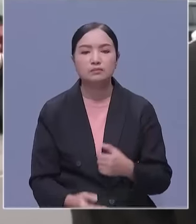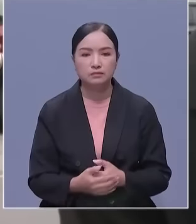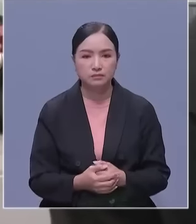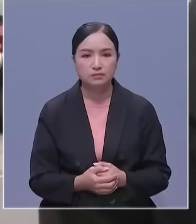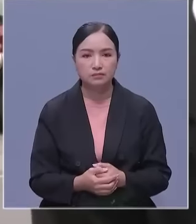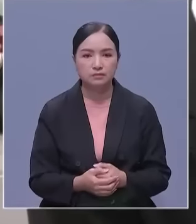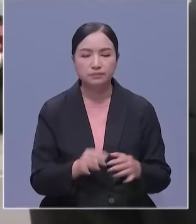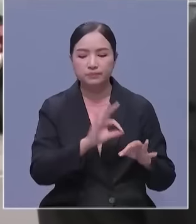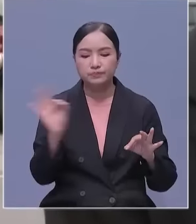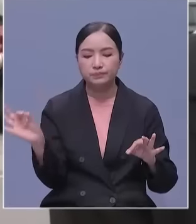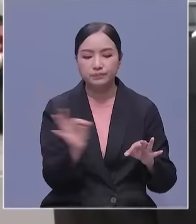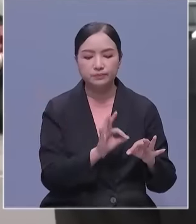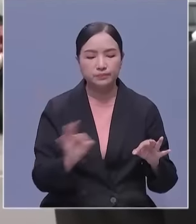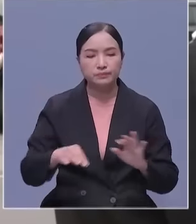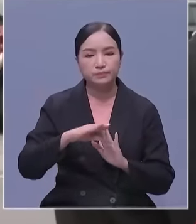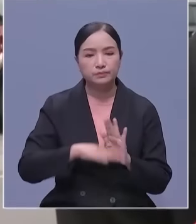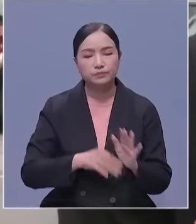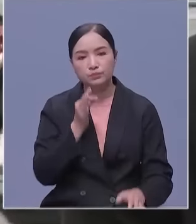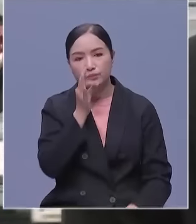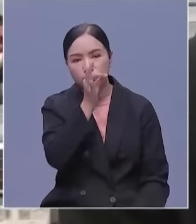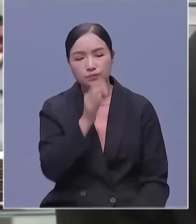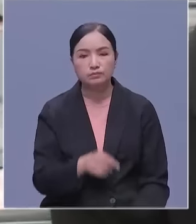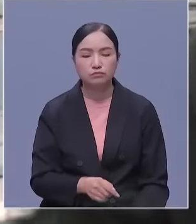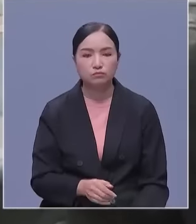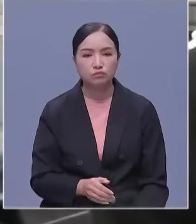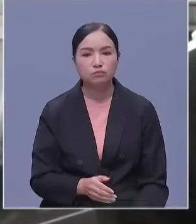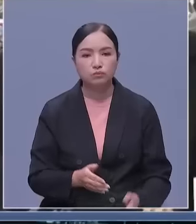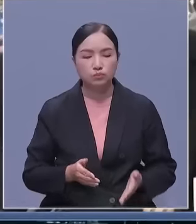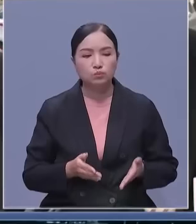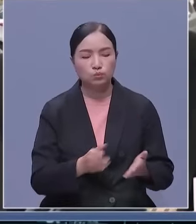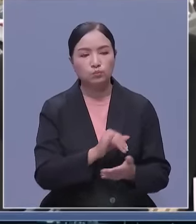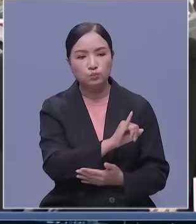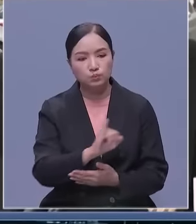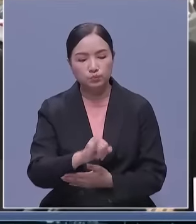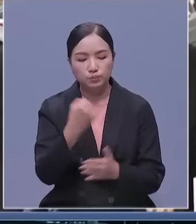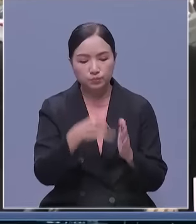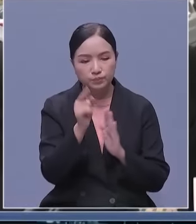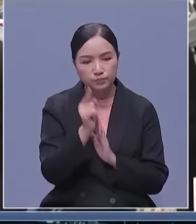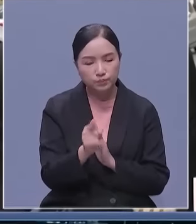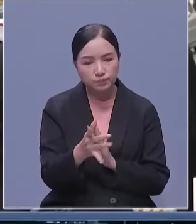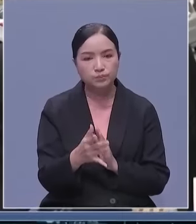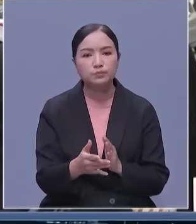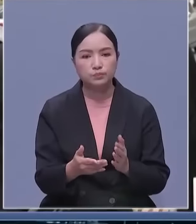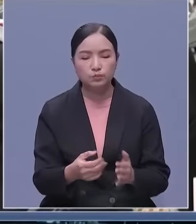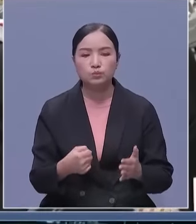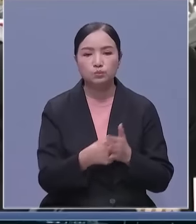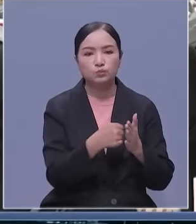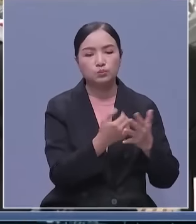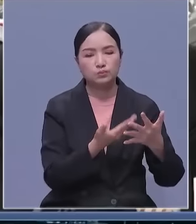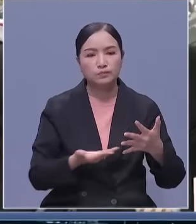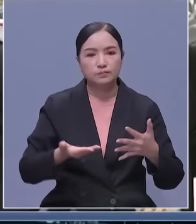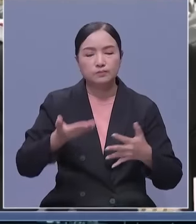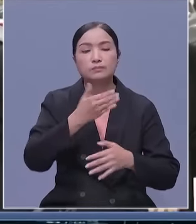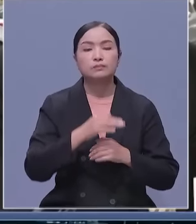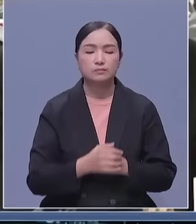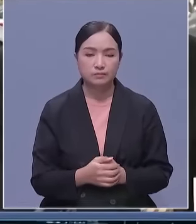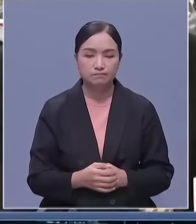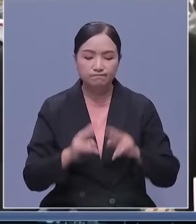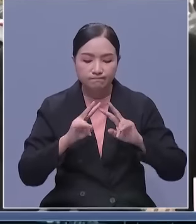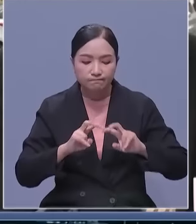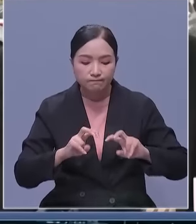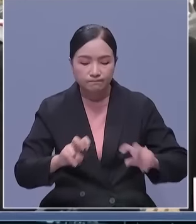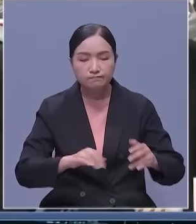คำฟ้องส่วนจำเลยจะมีความผิดจริงหรือไม่ก็ต้องไปสืบพยานสู้กัน ทางด้านของทนายเดชาก็บอกนะครับว่ากว่าจะสืบพยานเส